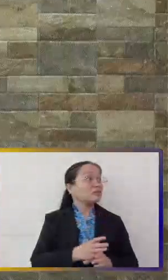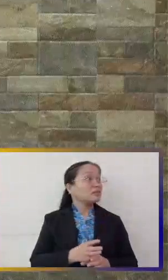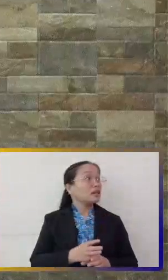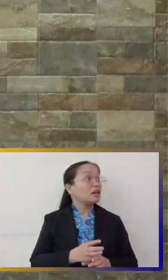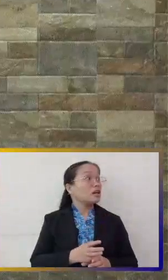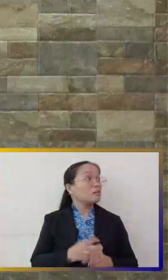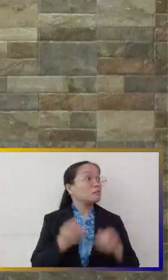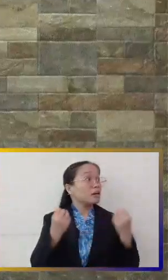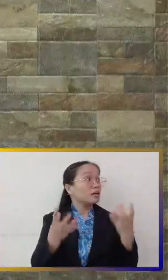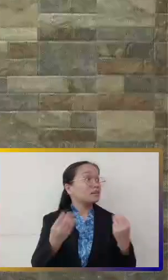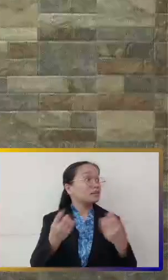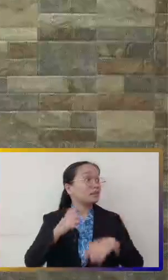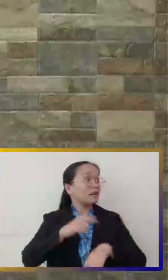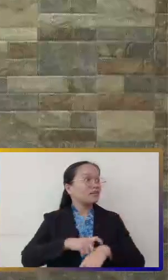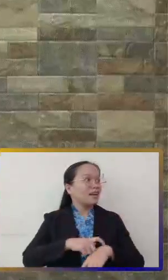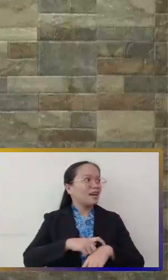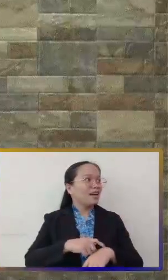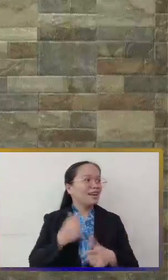best na pupunta sa church,